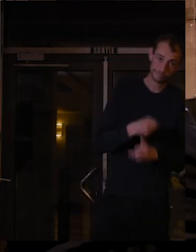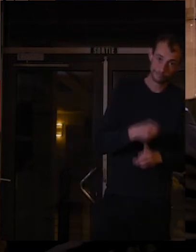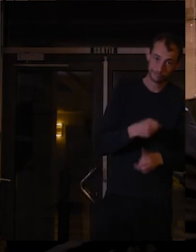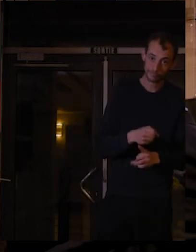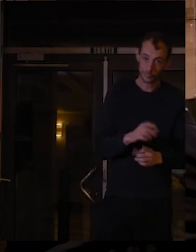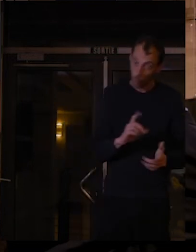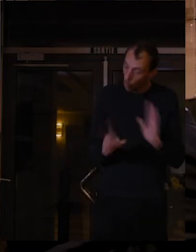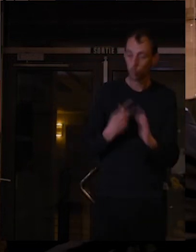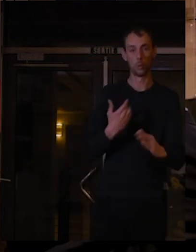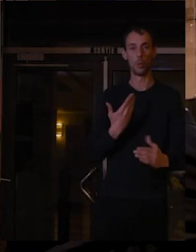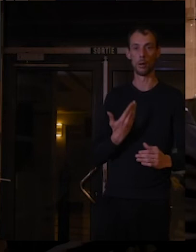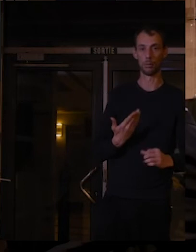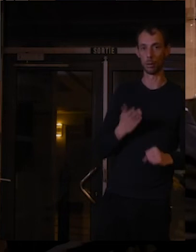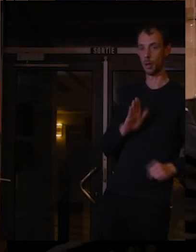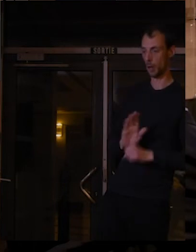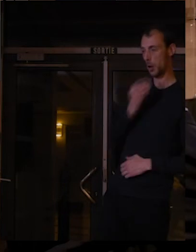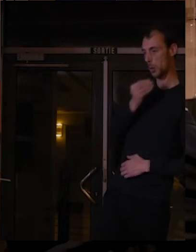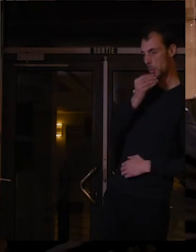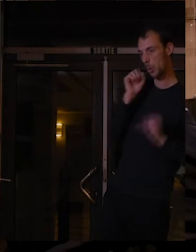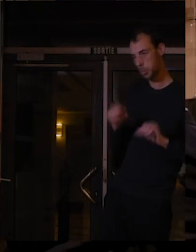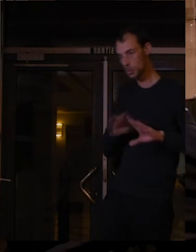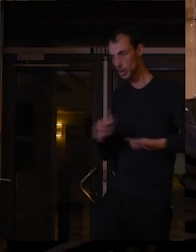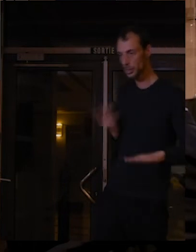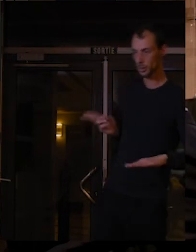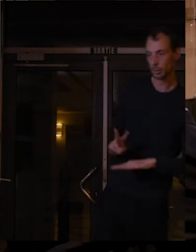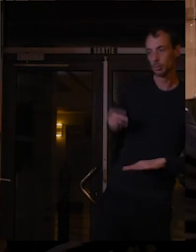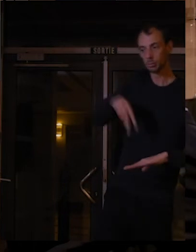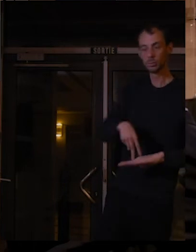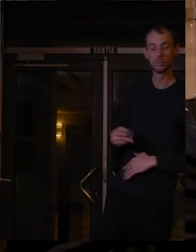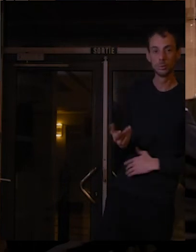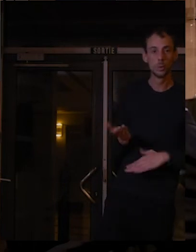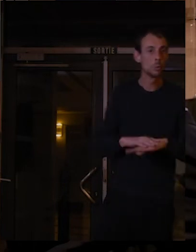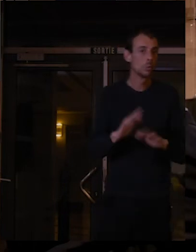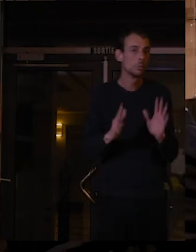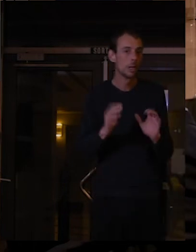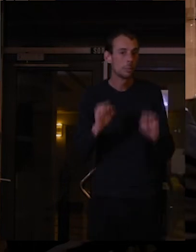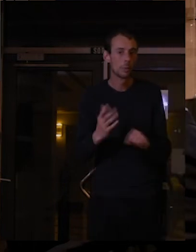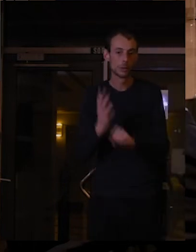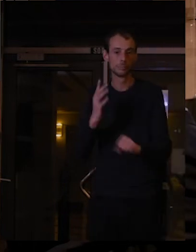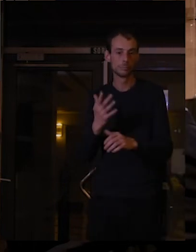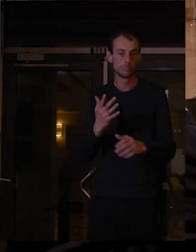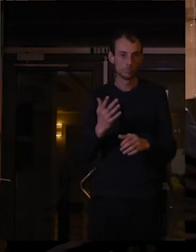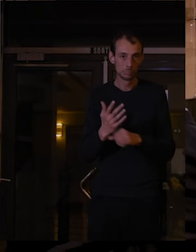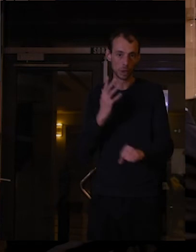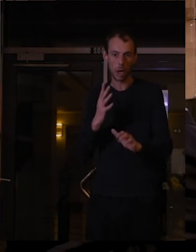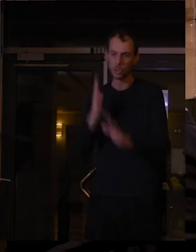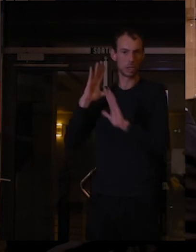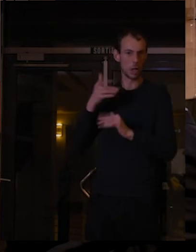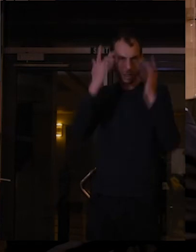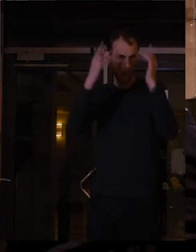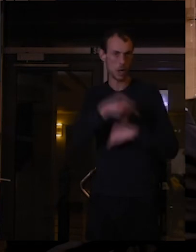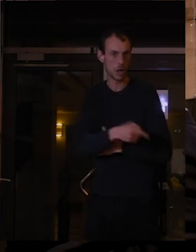reprouver qu'elles sont capables de revenir sur scène alors que ça faisait 5-10 ans qu'elles étaient dans la compagnie quoi. Et juste parce